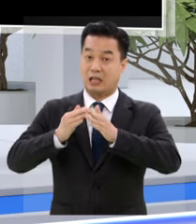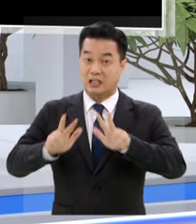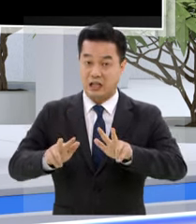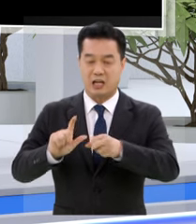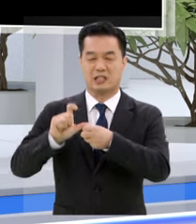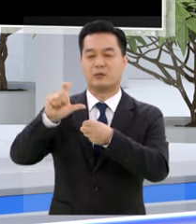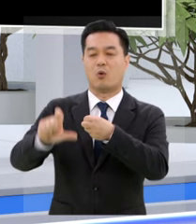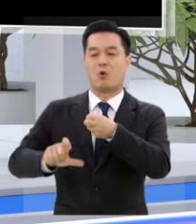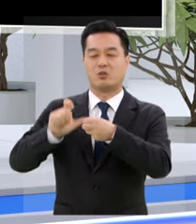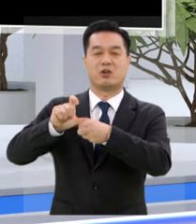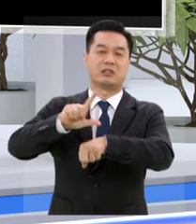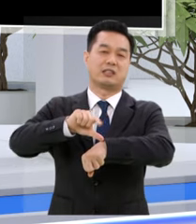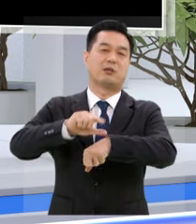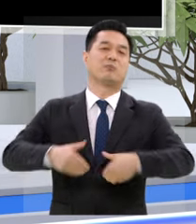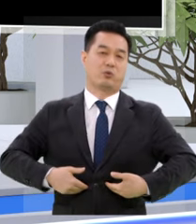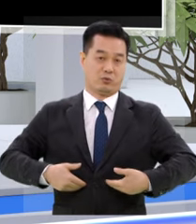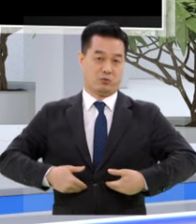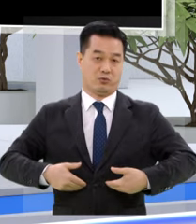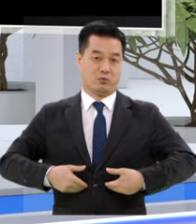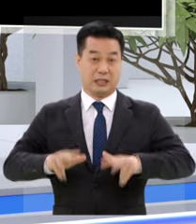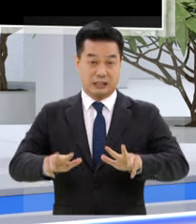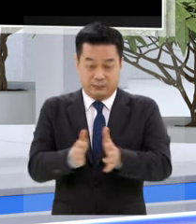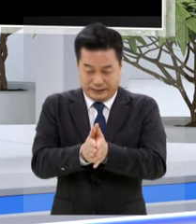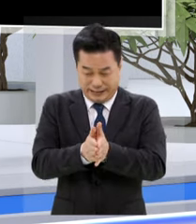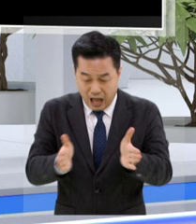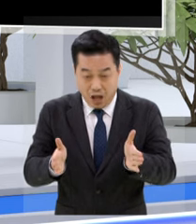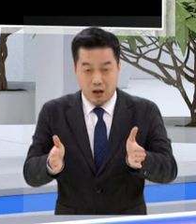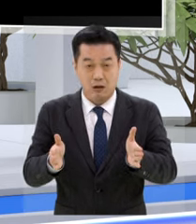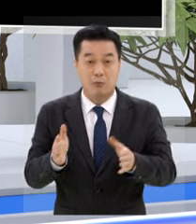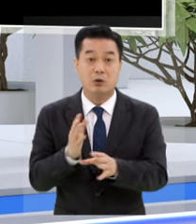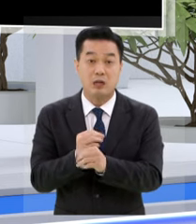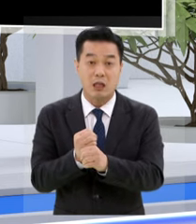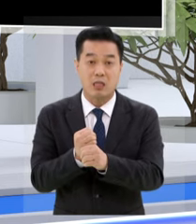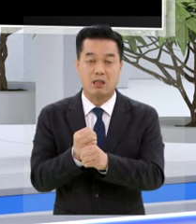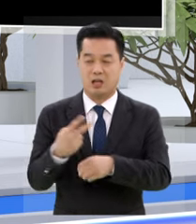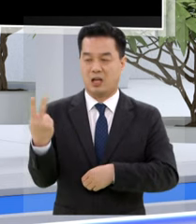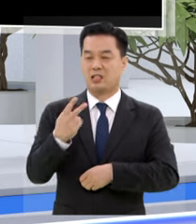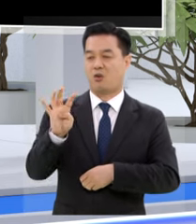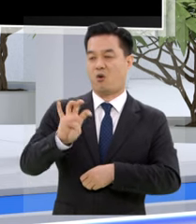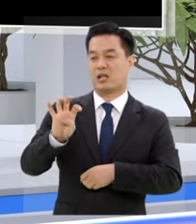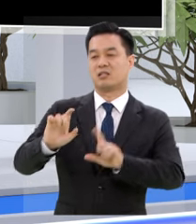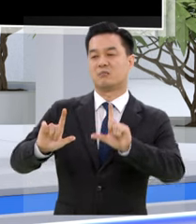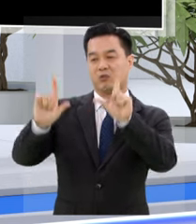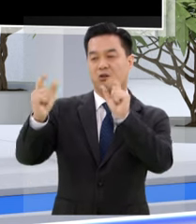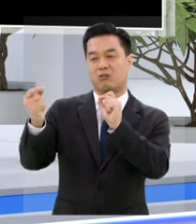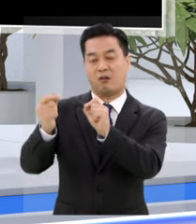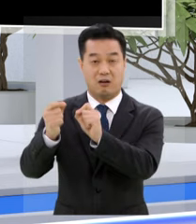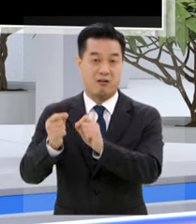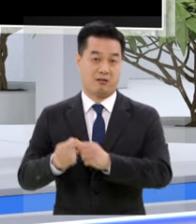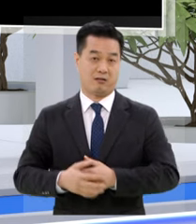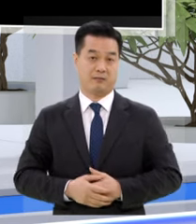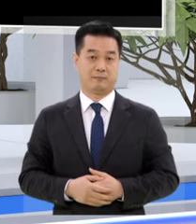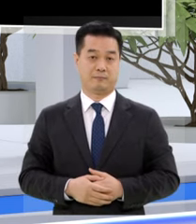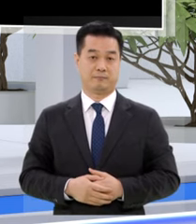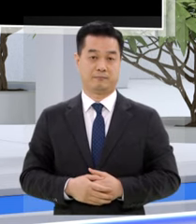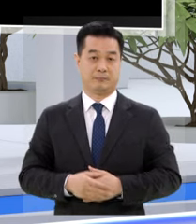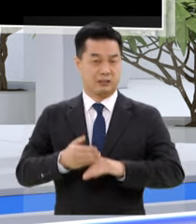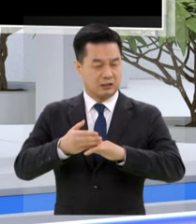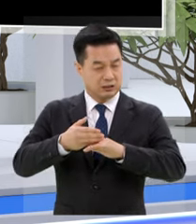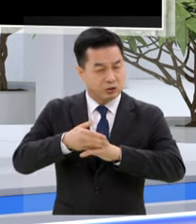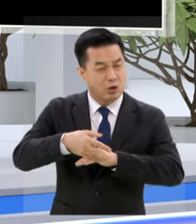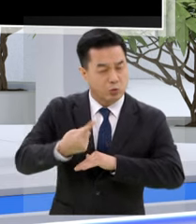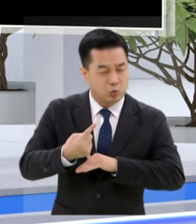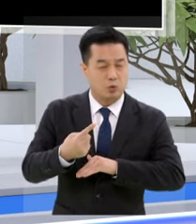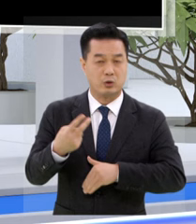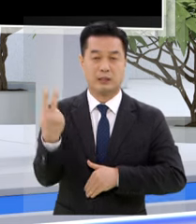15년이 걸린다고 합니다 지금 시작한다 해도 완공된 면 2040년이 되죠 늦어도